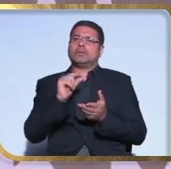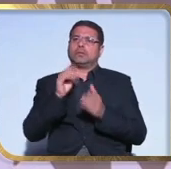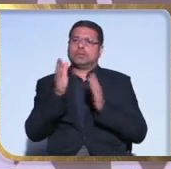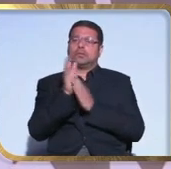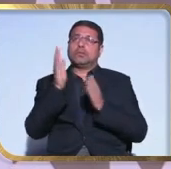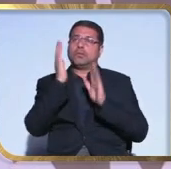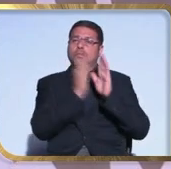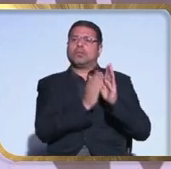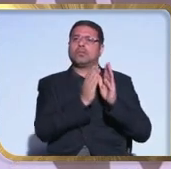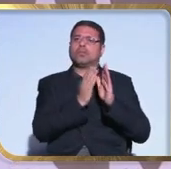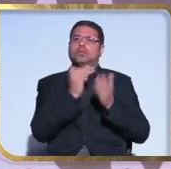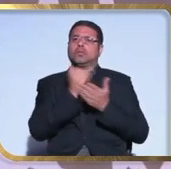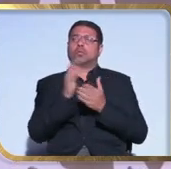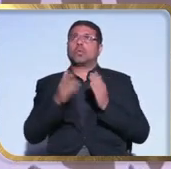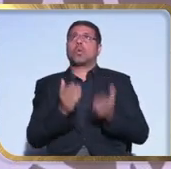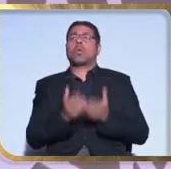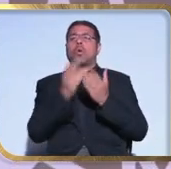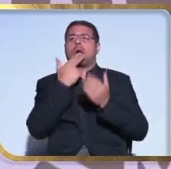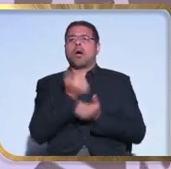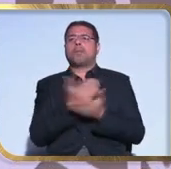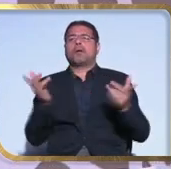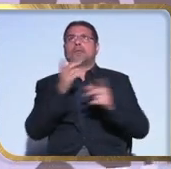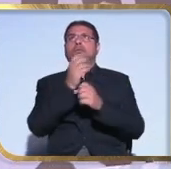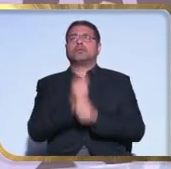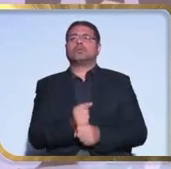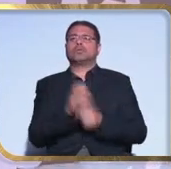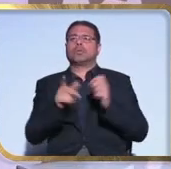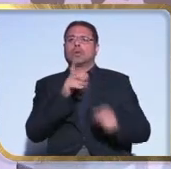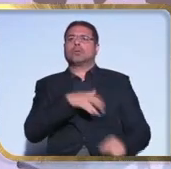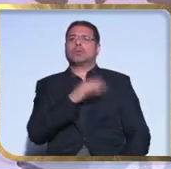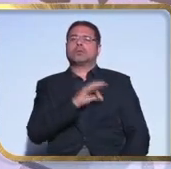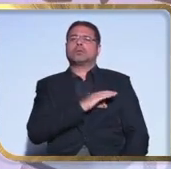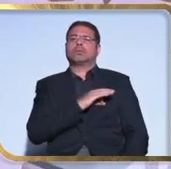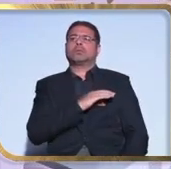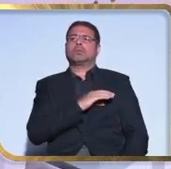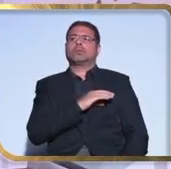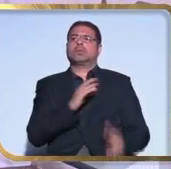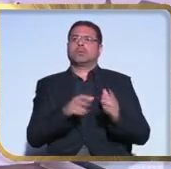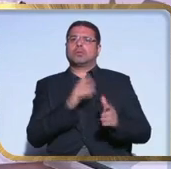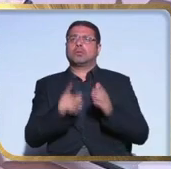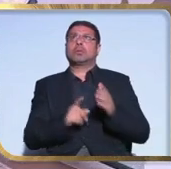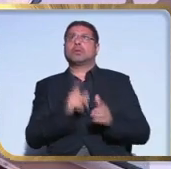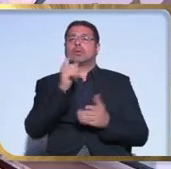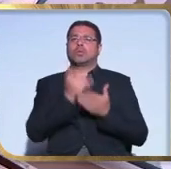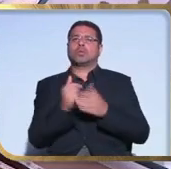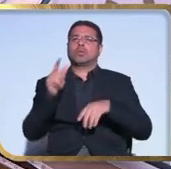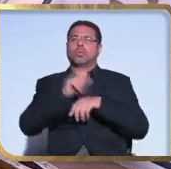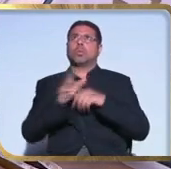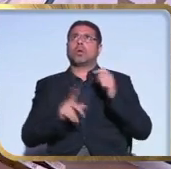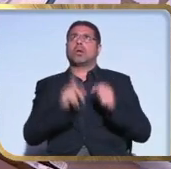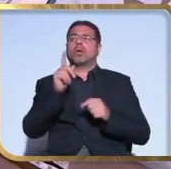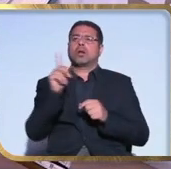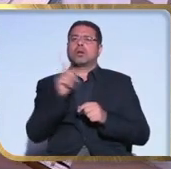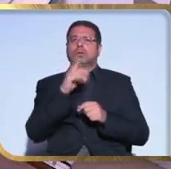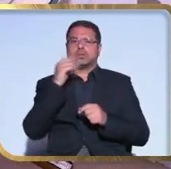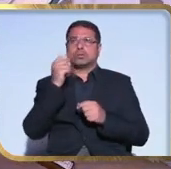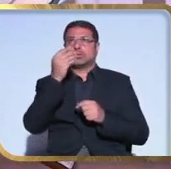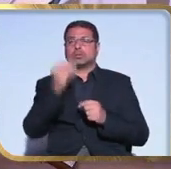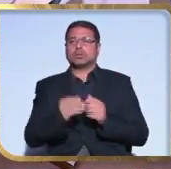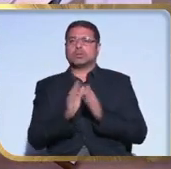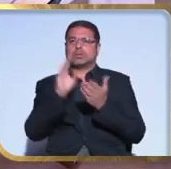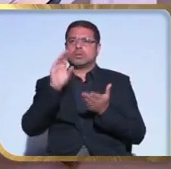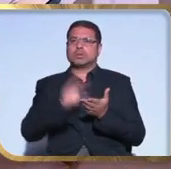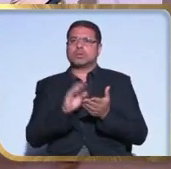لوح محفوظ فالله خير حافظا وهو ارحم الراحمين ان ان ولي الله الذي نزل الكتاب